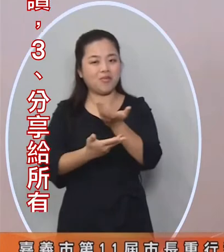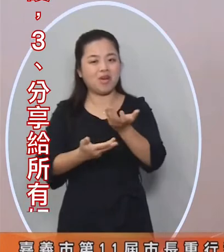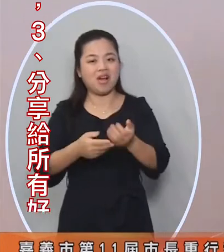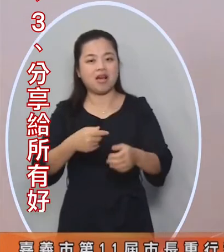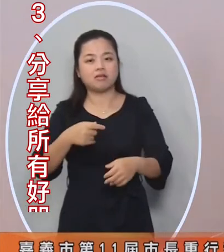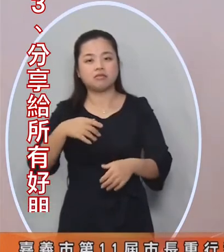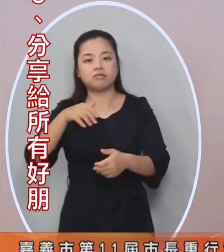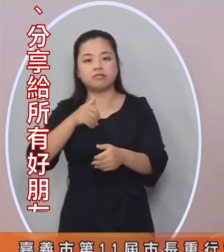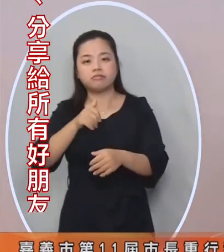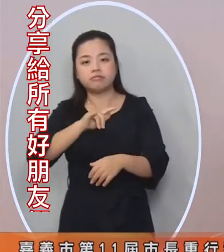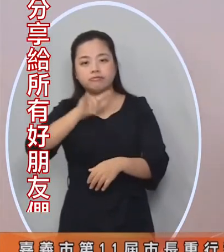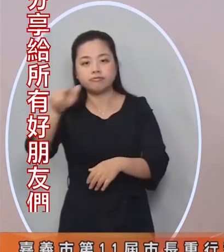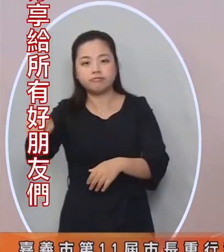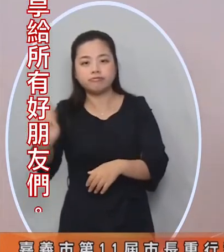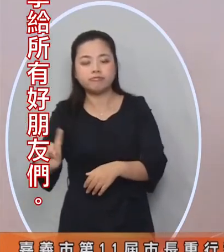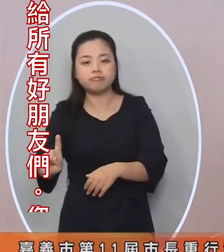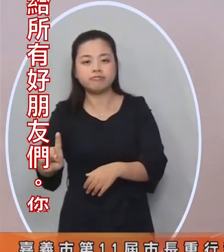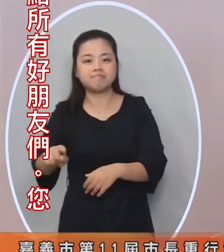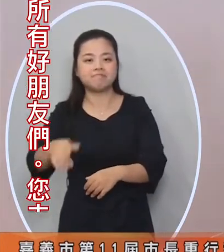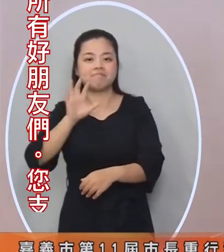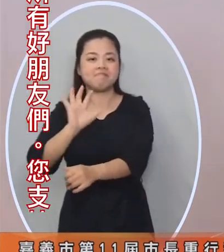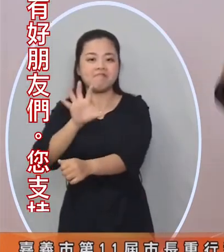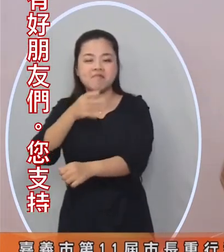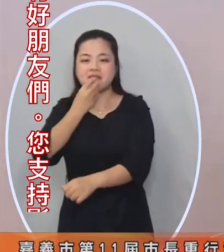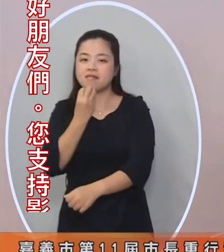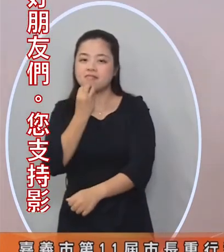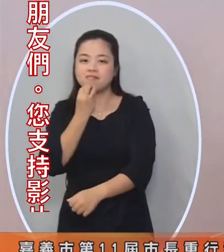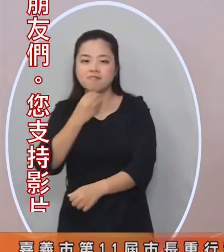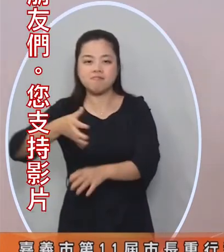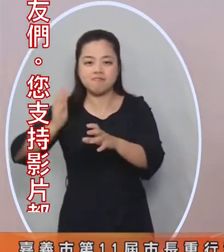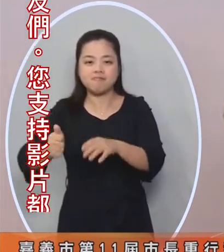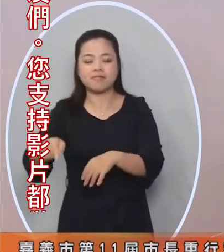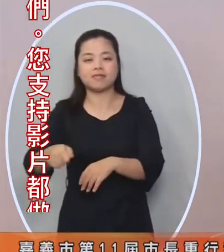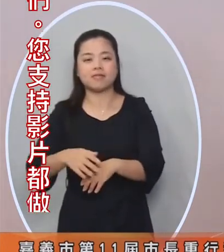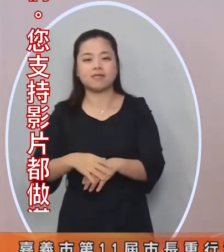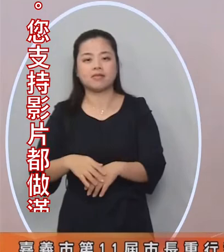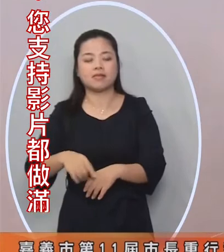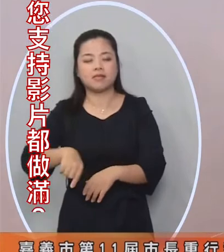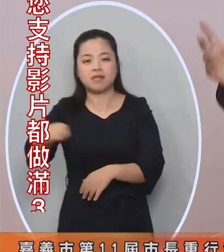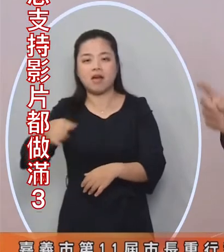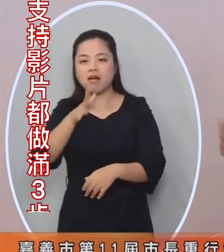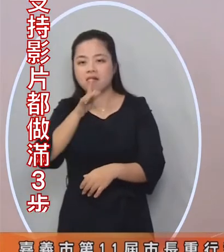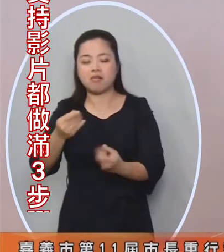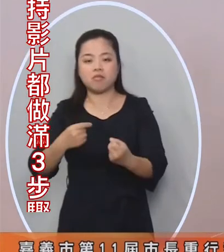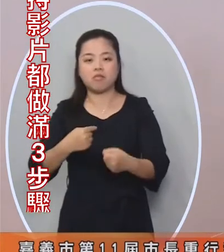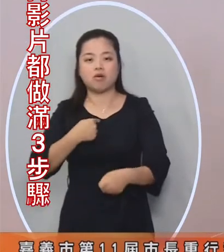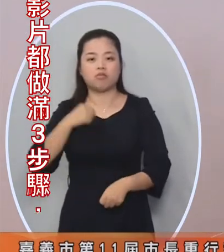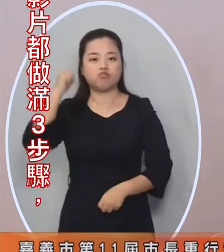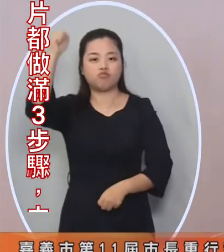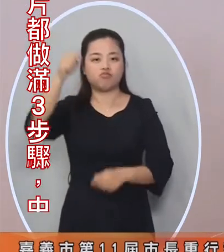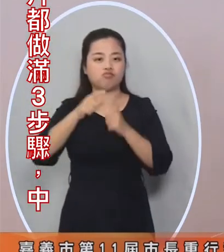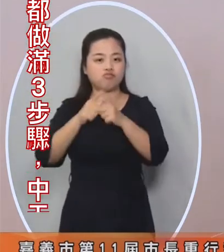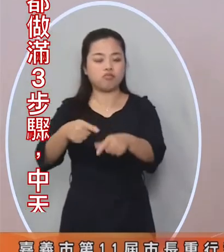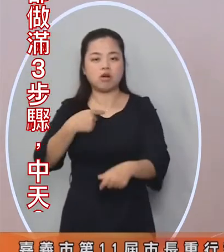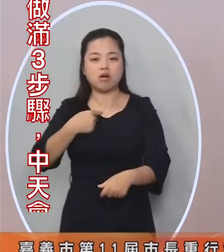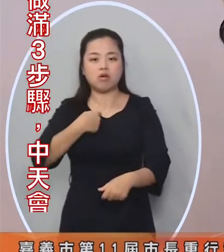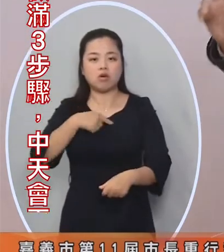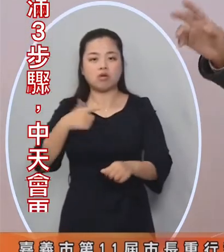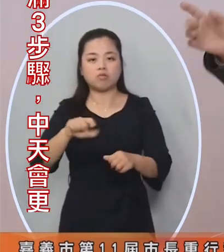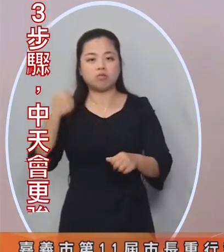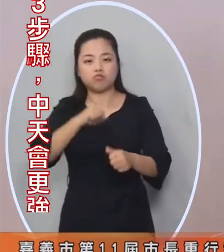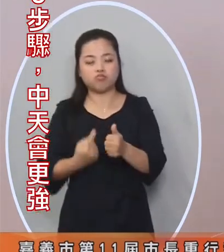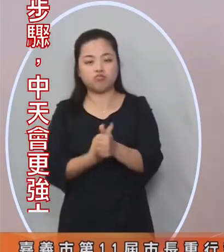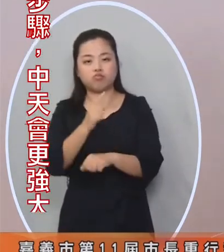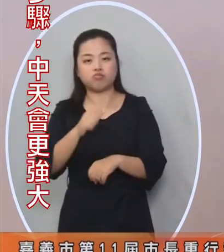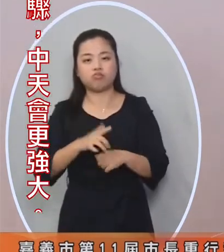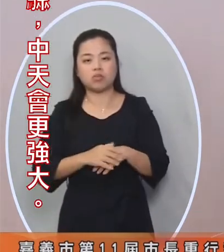啊，我是台湾人啊，啊，伊无讲我举手甲来讲话，我讲我唔是台独啊，我唔是美国帝国